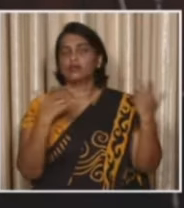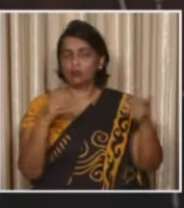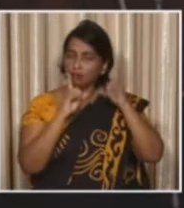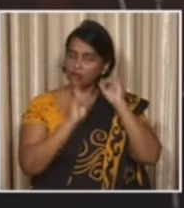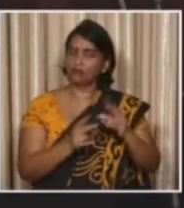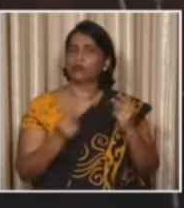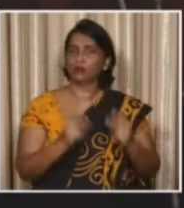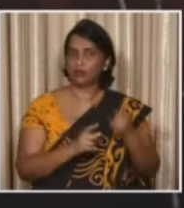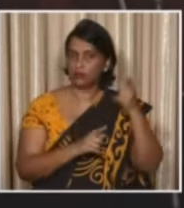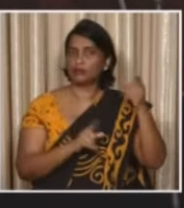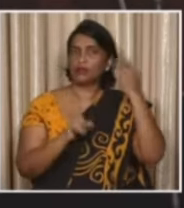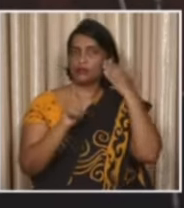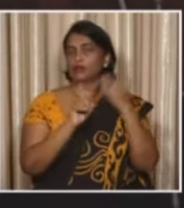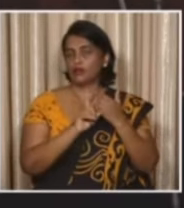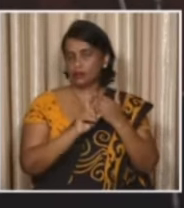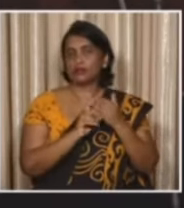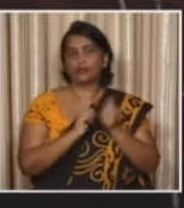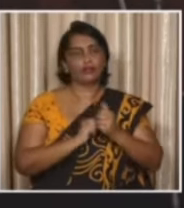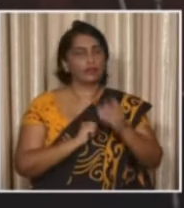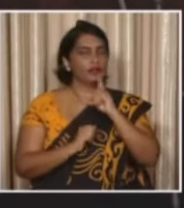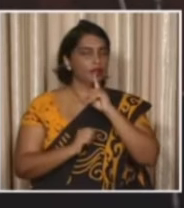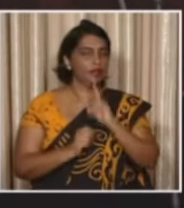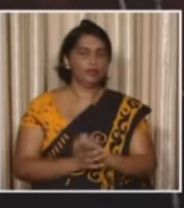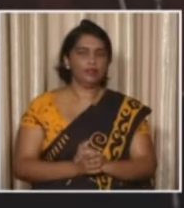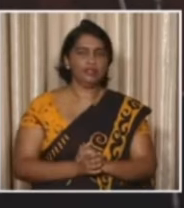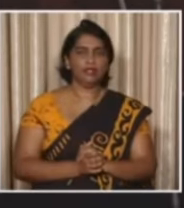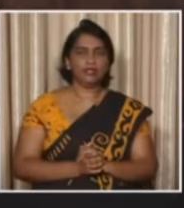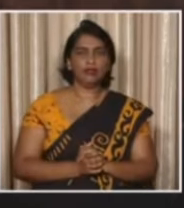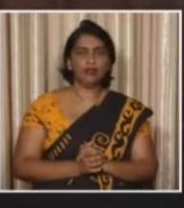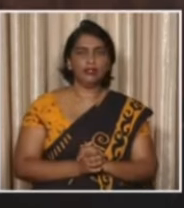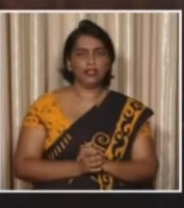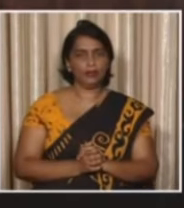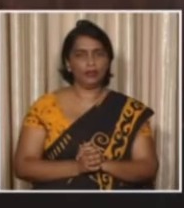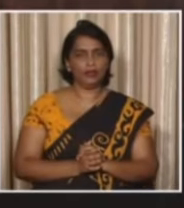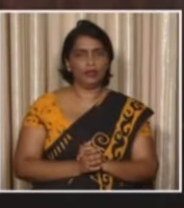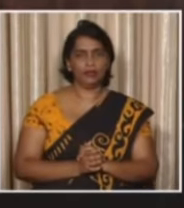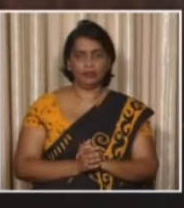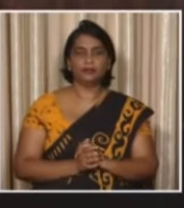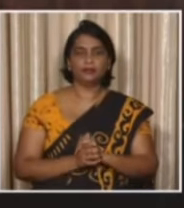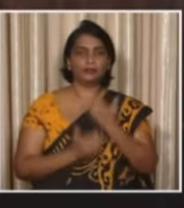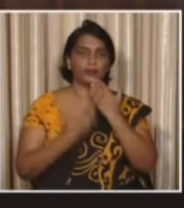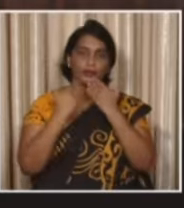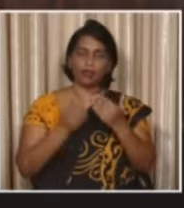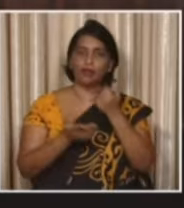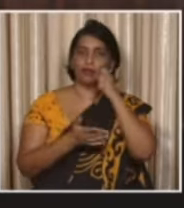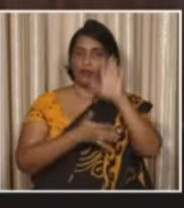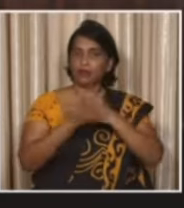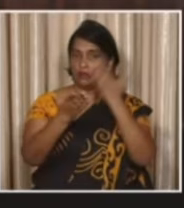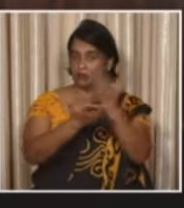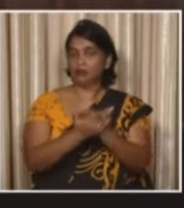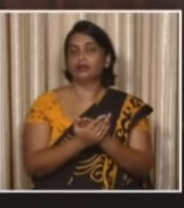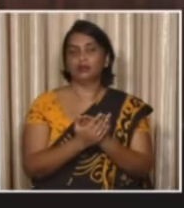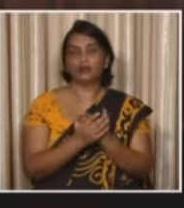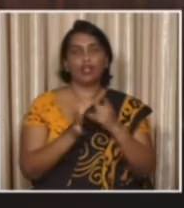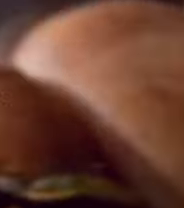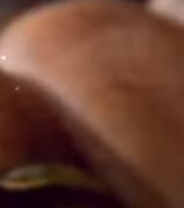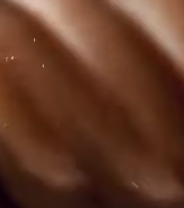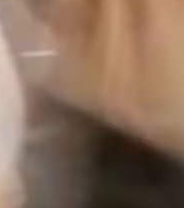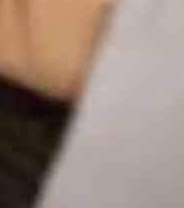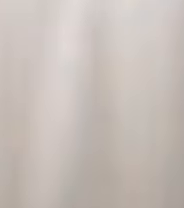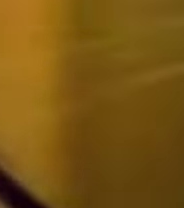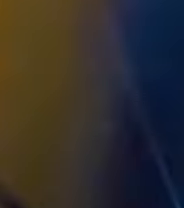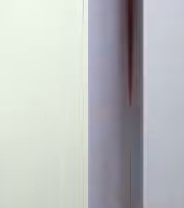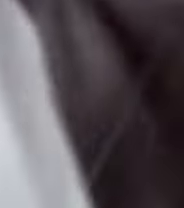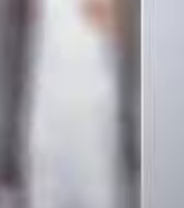අහම ඒ සම්බන්ධව කටයුතු කරන්න කියලා මම මතක් කරන කරු කතා නැහැ. ඔව් ස්තුතියි. මහජන පෙත් සම්පිළිගැන්වීම අනුරාධ ජයරත්න මැතිතුමා.